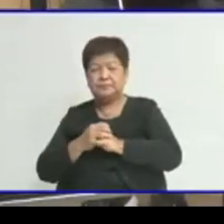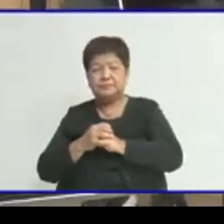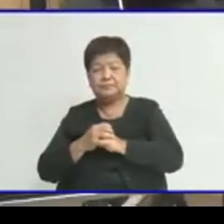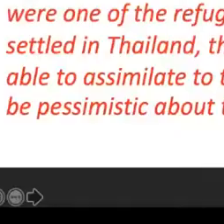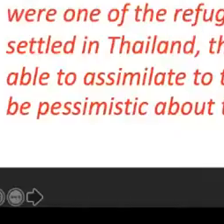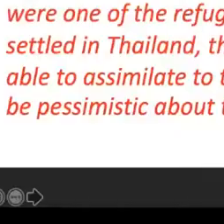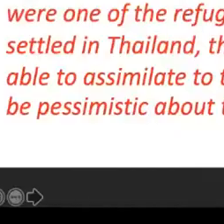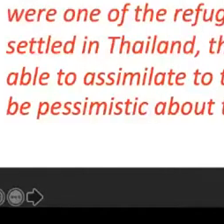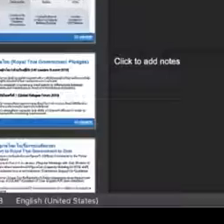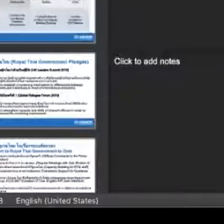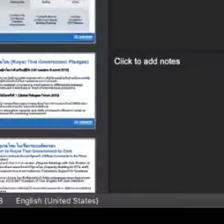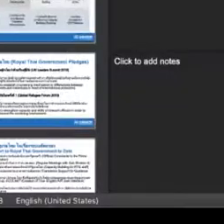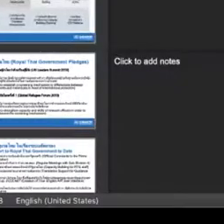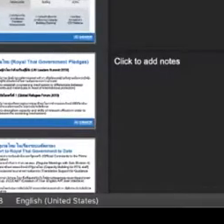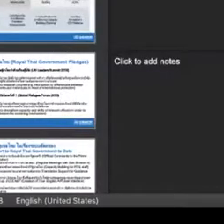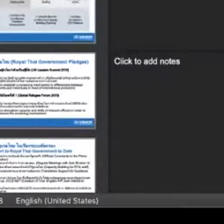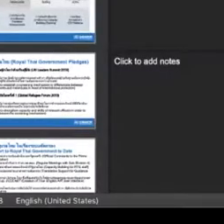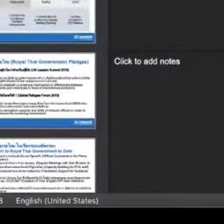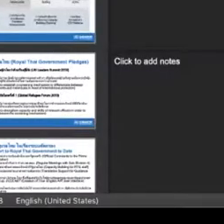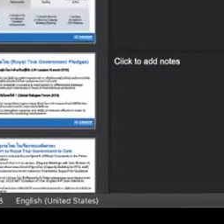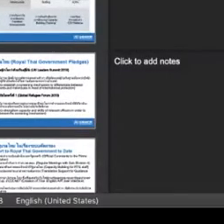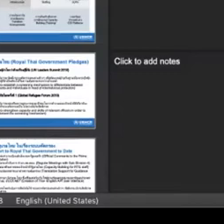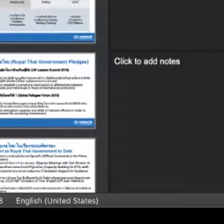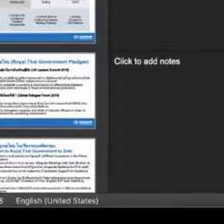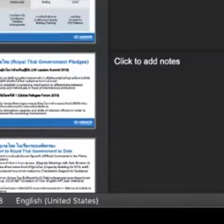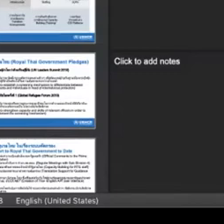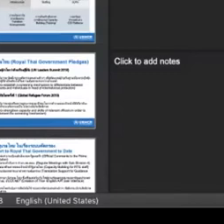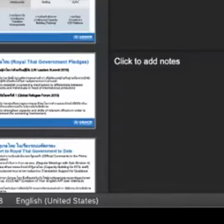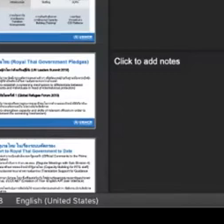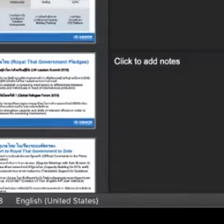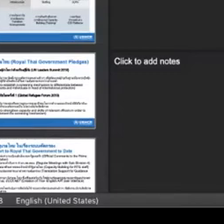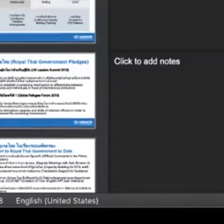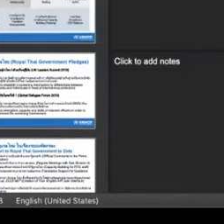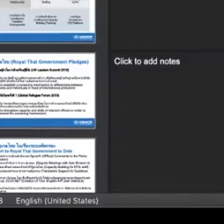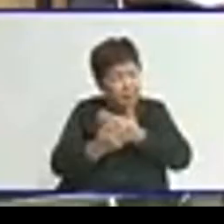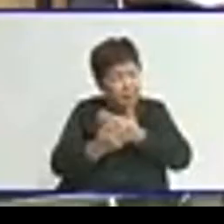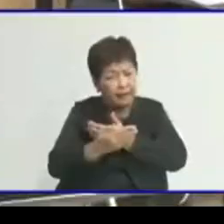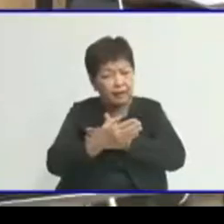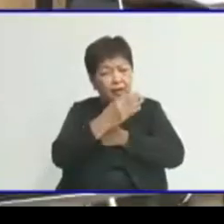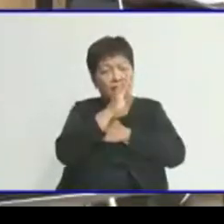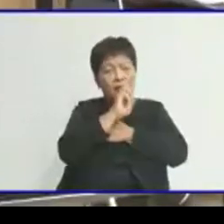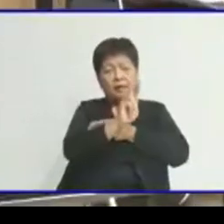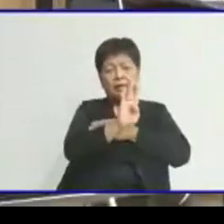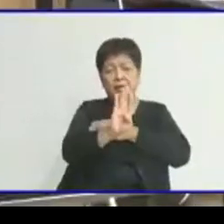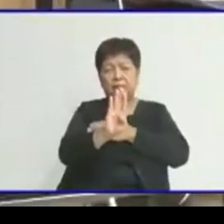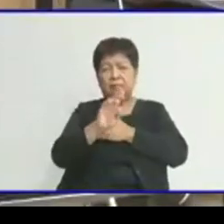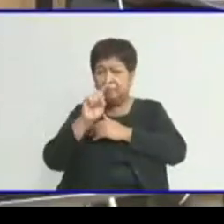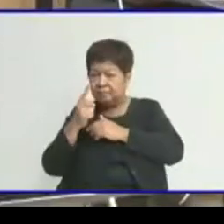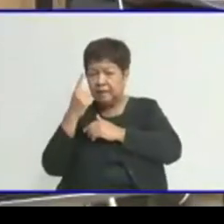ปลี่ยนแปลงไปจากการที่มีระเบียบการคัดกรองที่ออกมาใหม่ค่ะมุมมอง